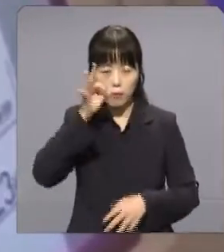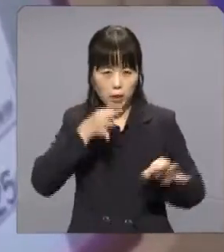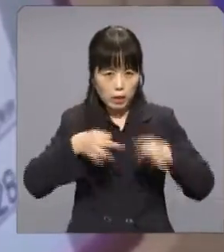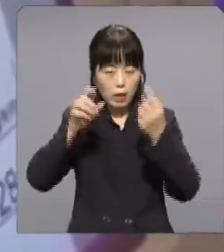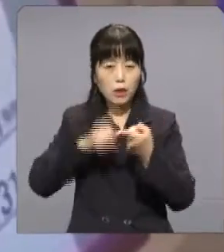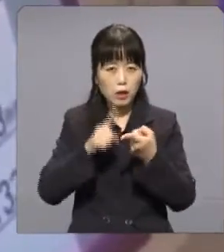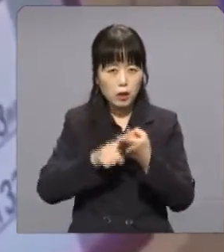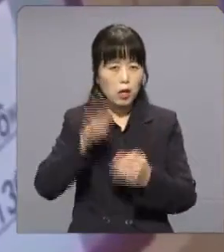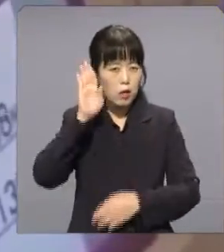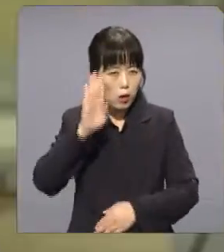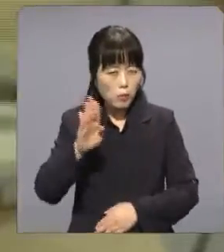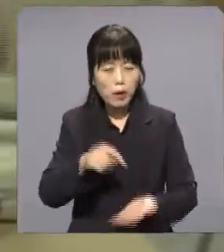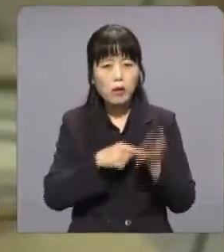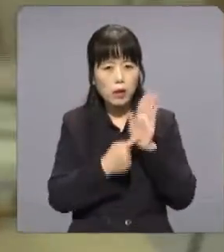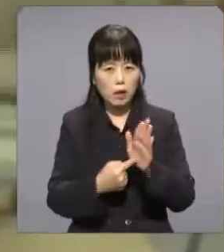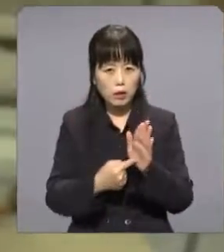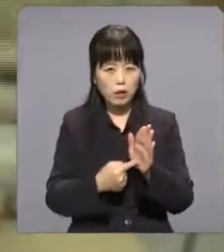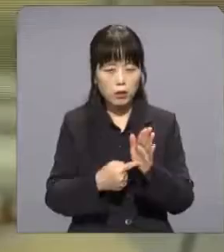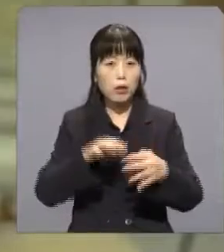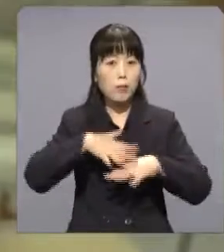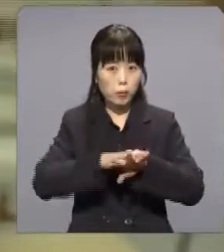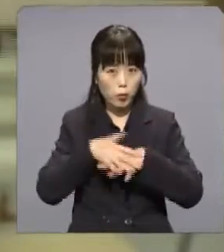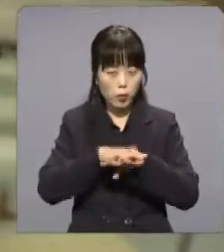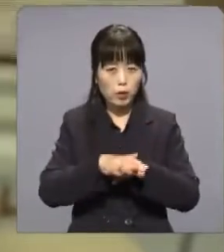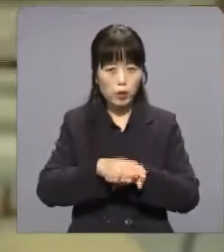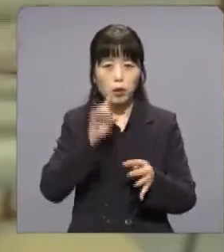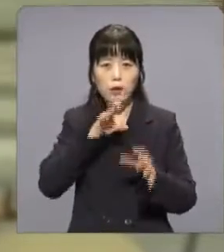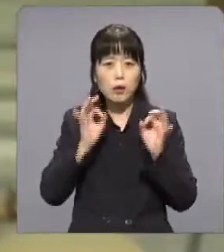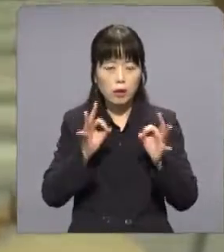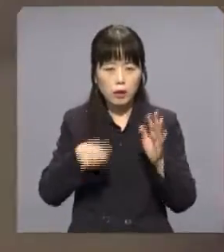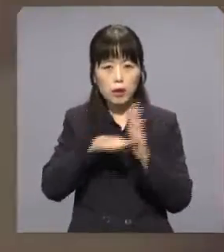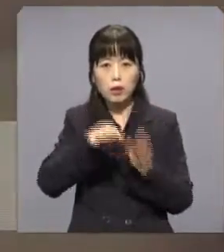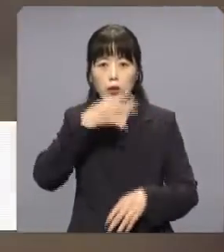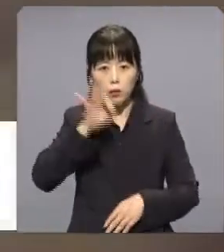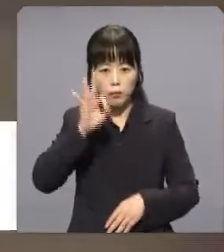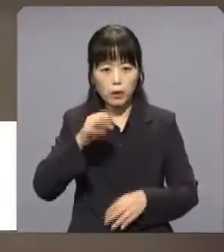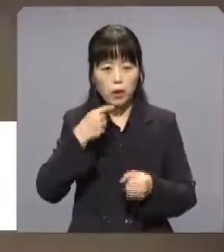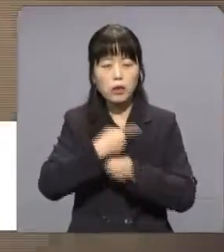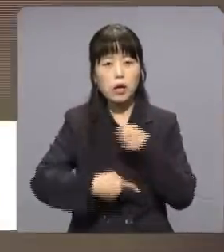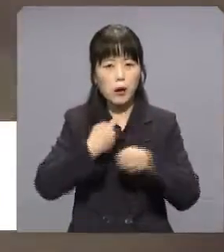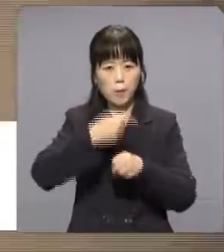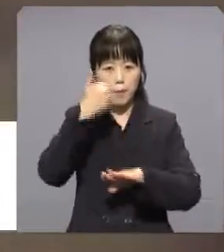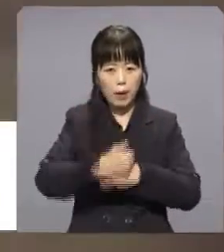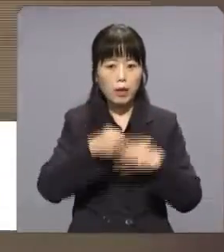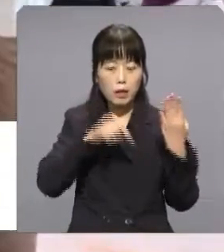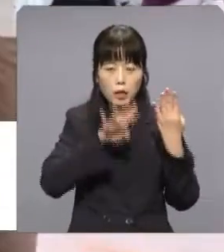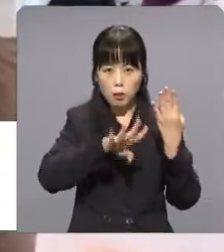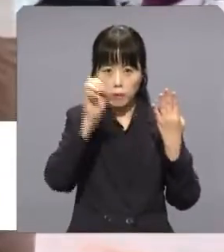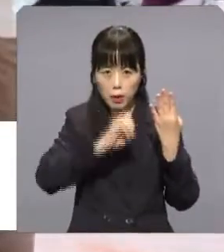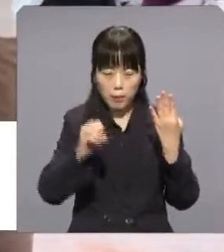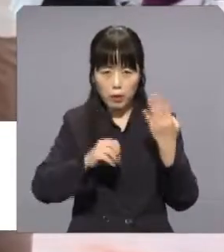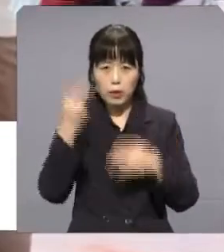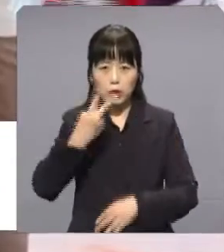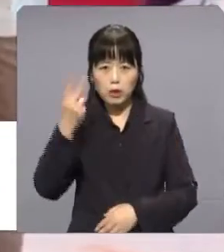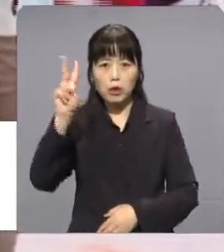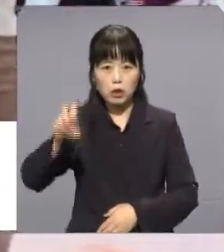금리인상에 대한 전망을 나타내는 점도표에서 연준은 기준금리가 연말에는 4.4%